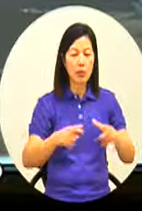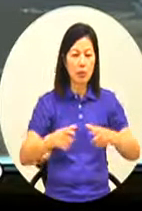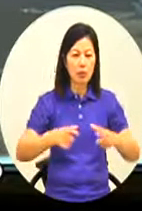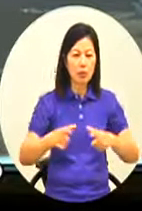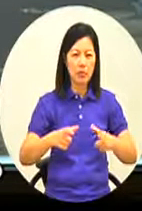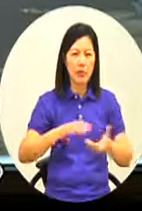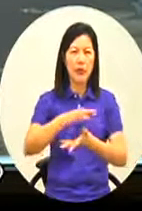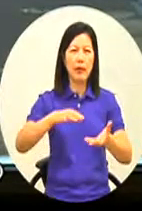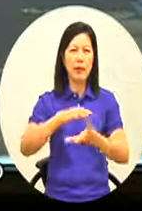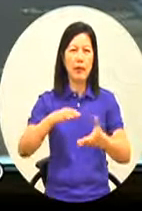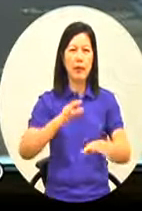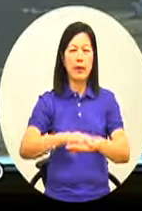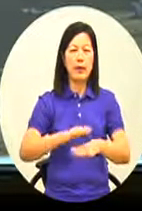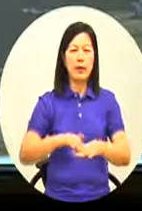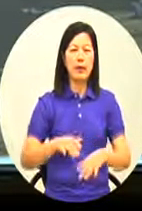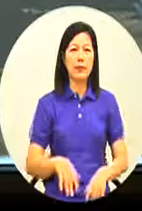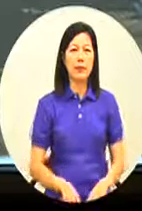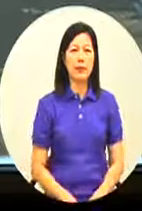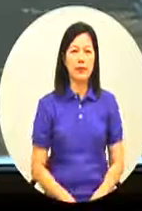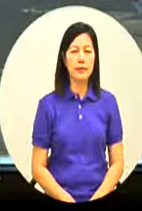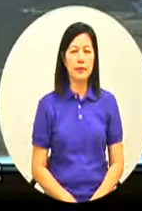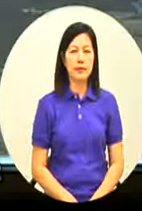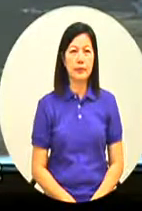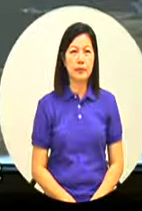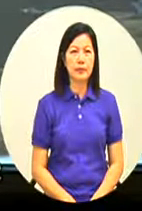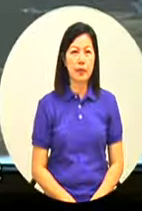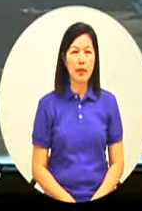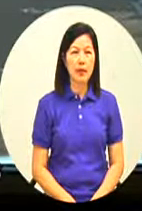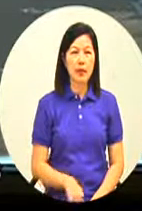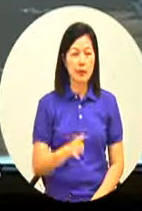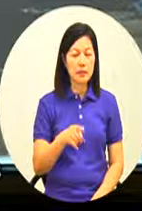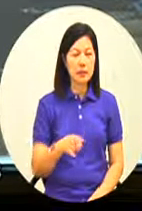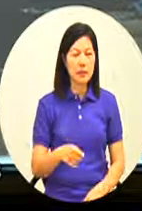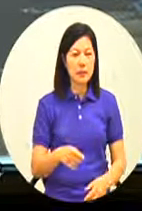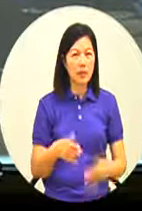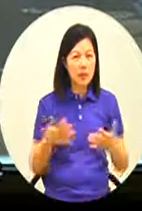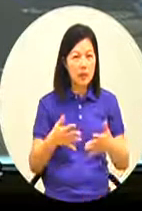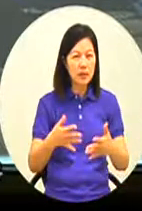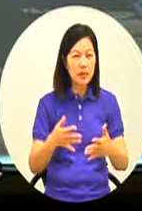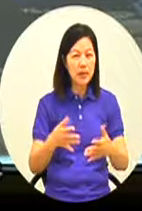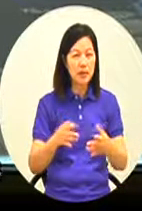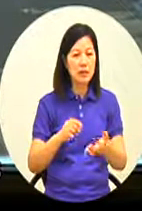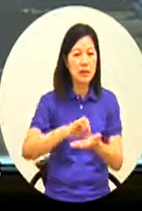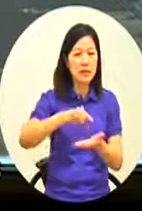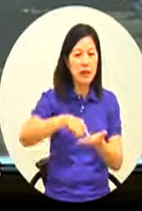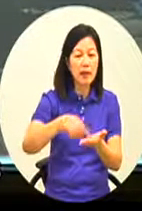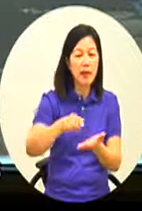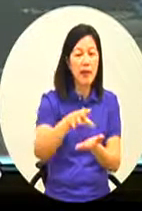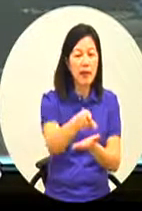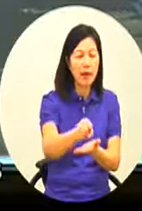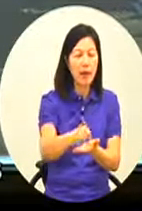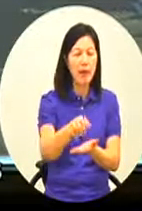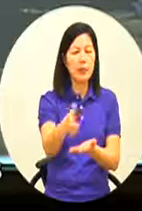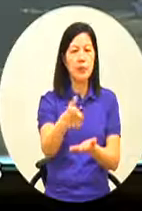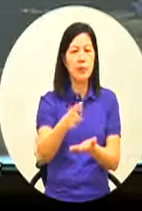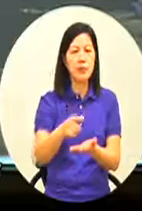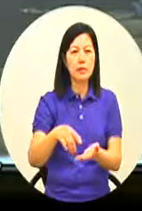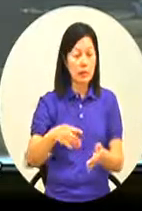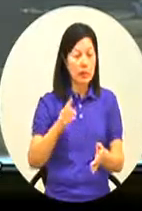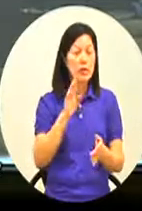是养公处，是水利局。好。出问题的不是游戏，出问题是使用游戏的人。